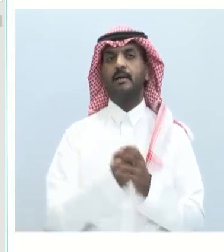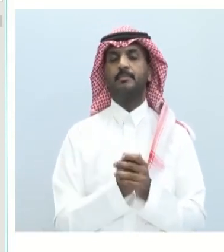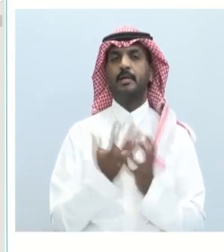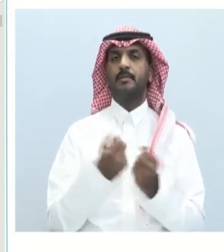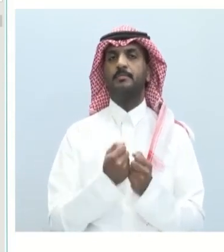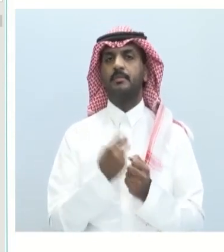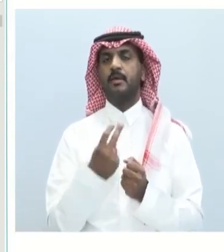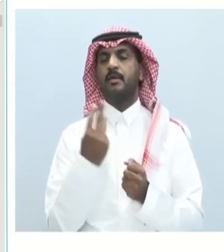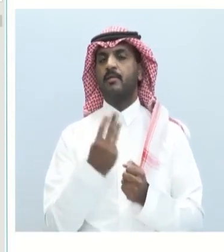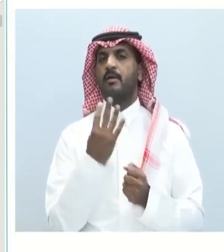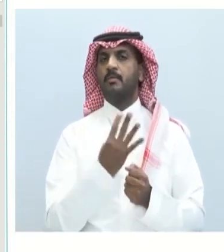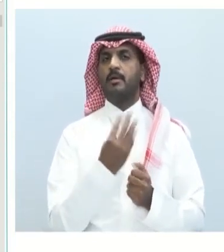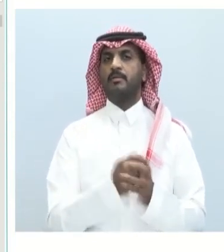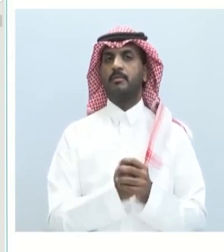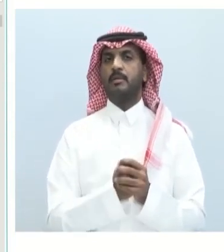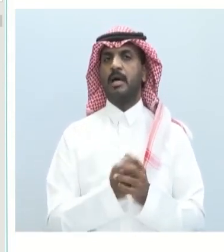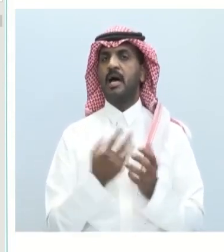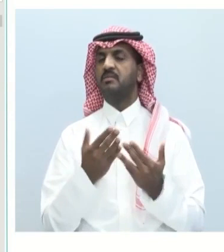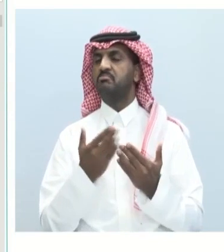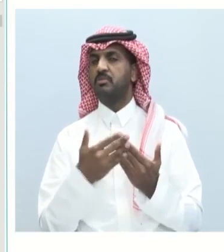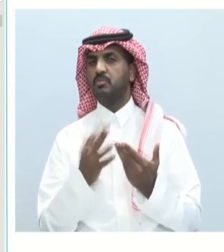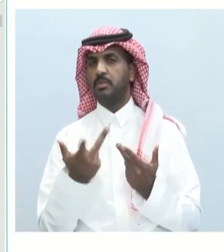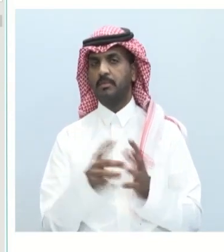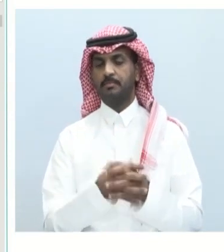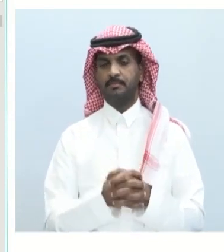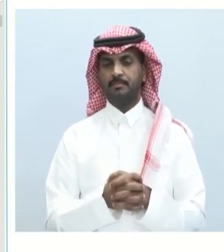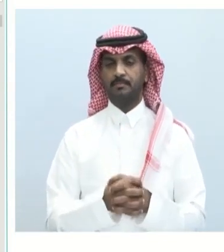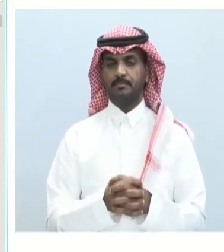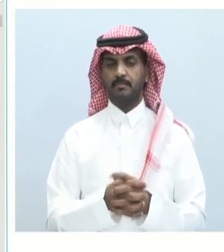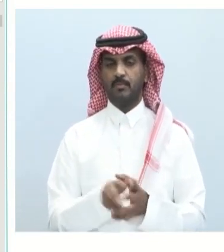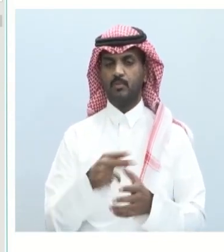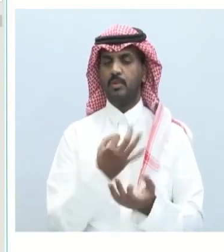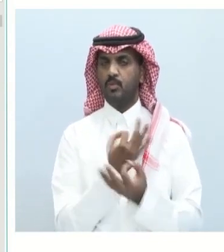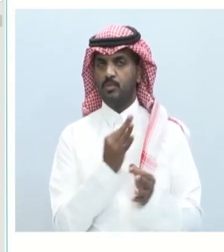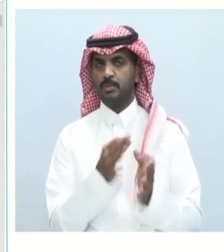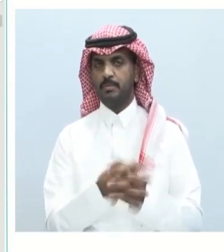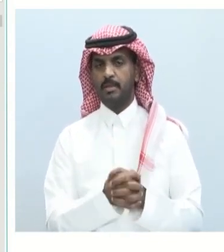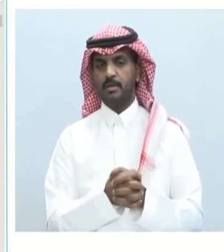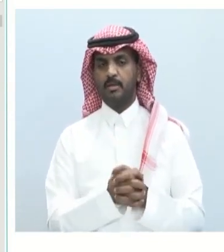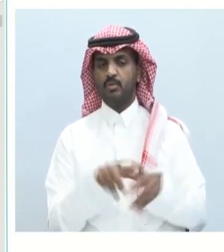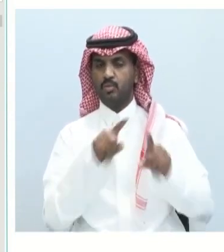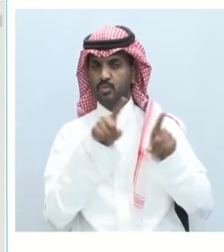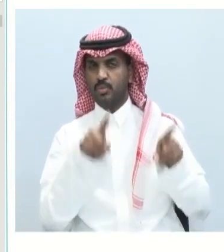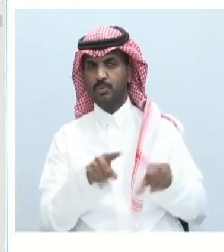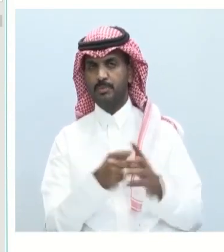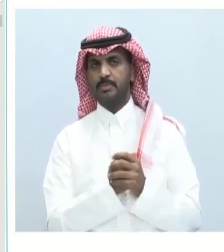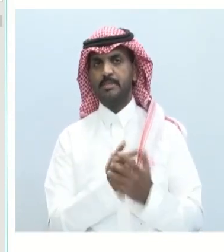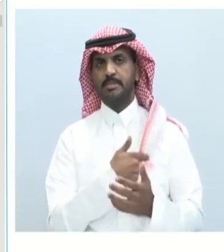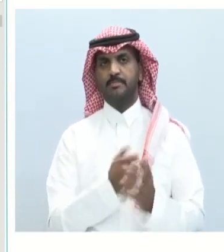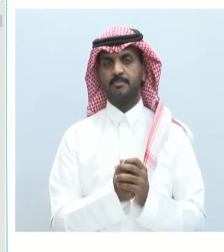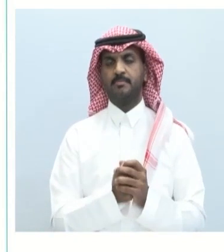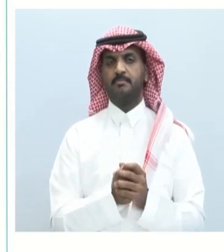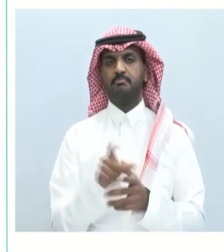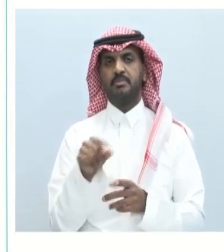اثنين ثلاثه اربعه على حسب عدد المواد الموجوده لديك ثم نقوم باكمال الحقول او حقول اسم الماده